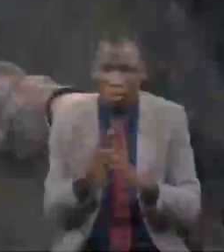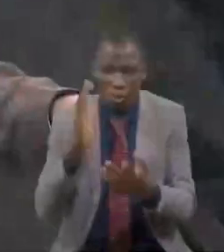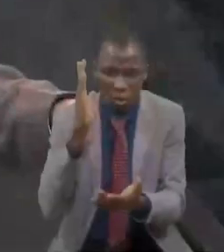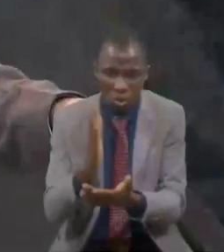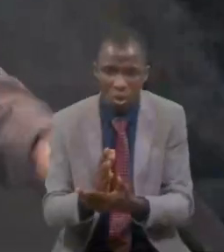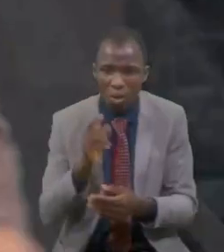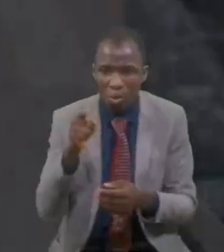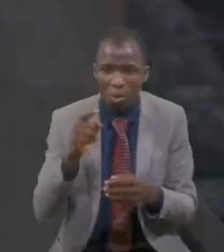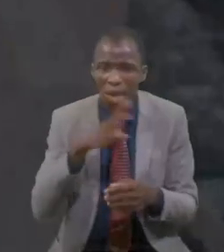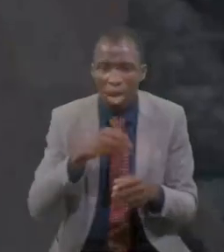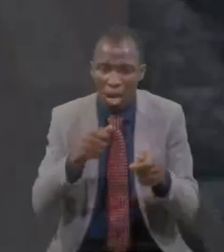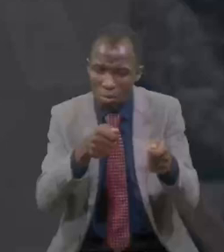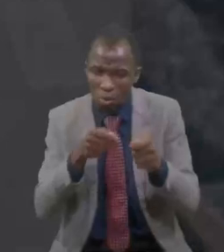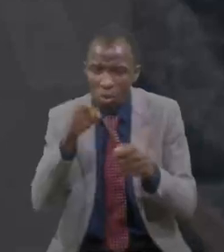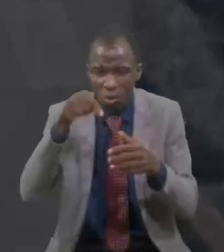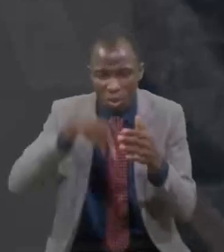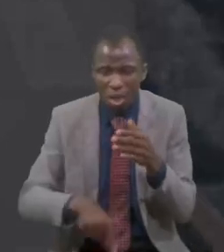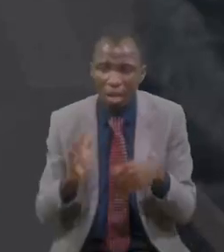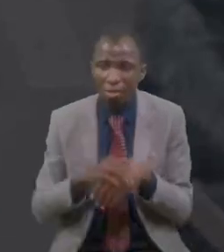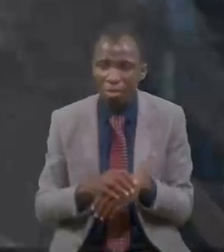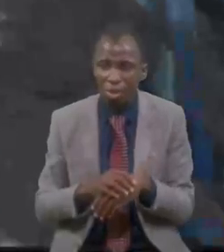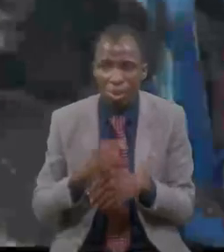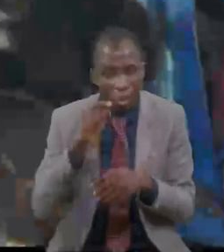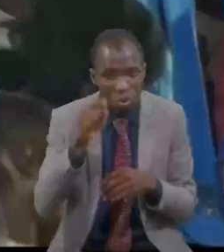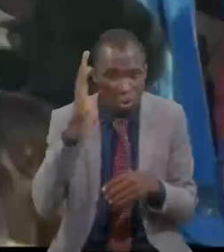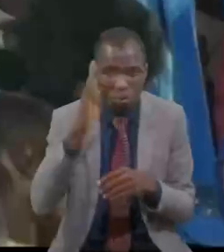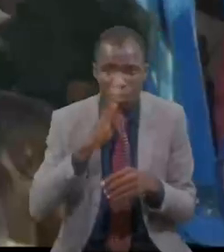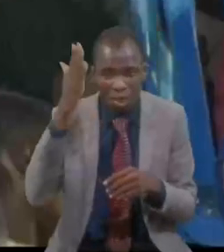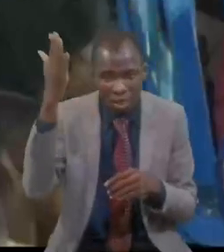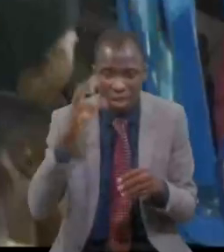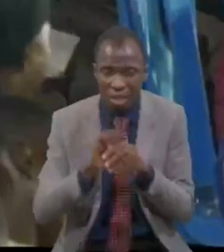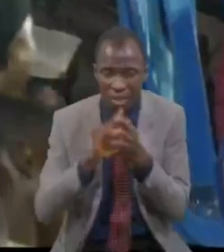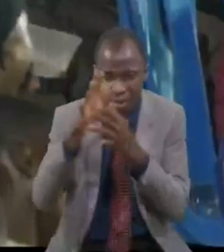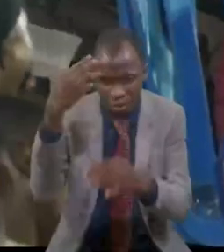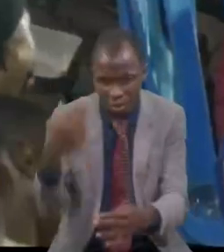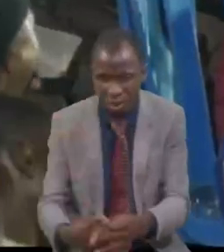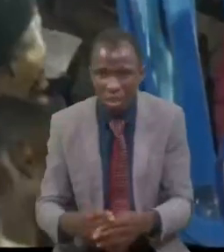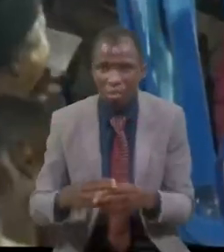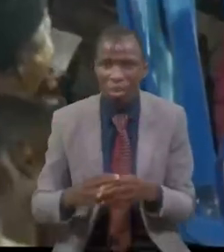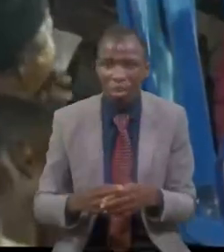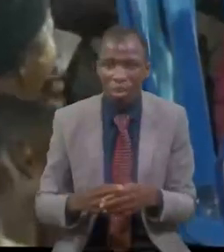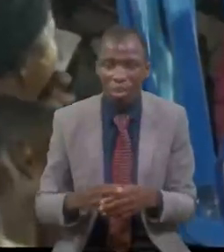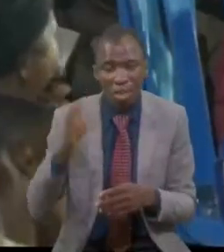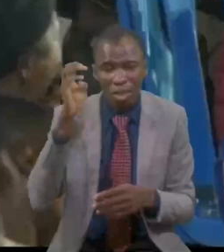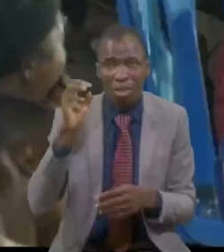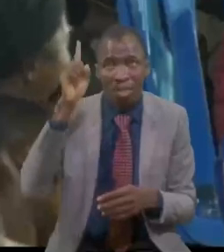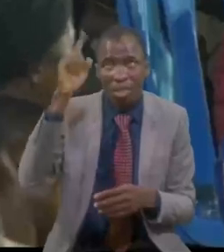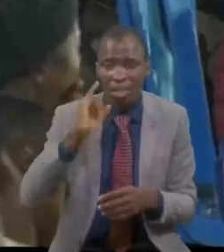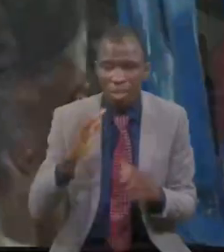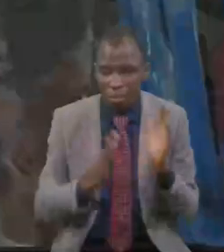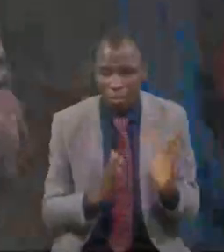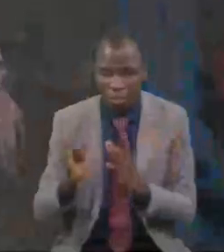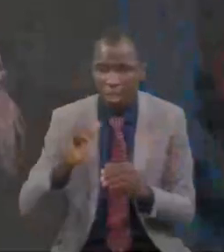vous ruyez vous barrez la voix vous empêchez vous serez là il prépare un